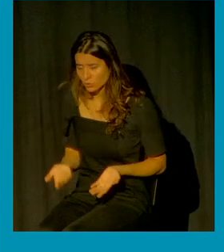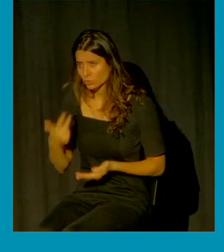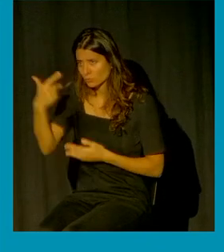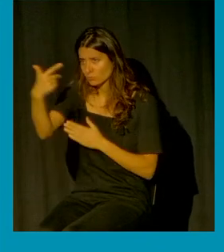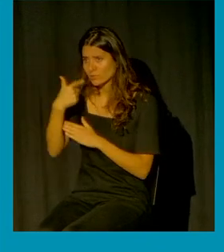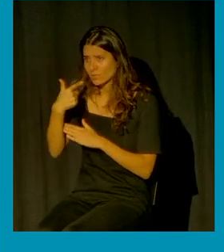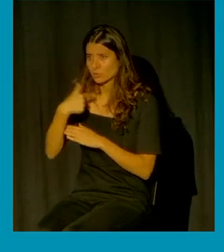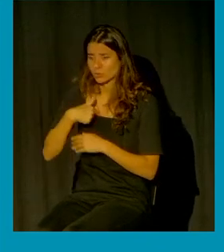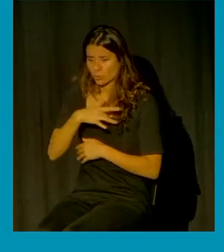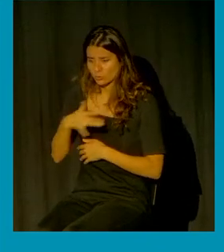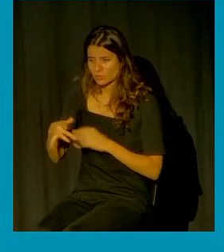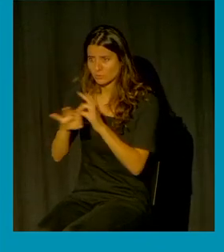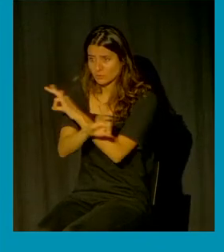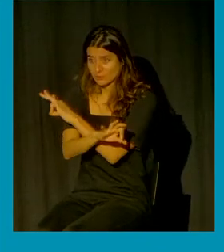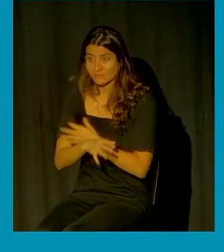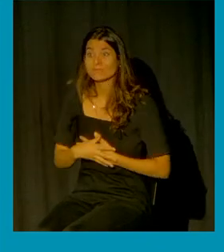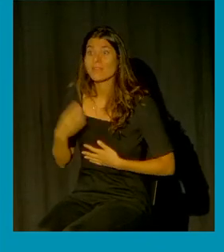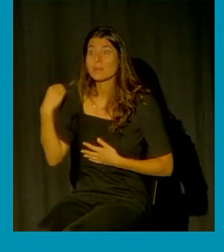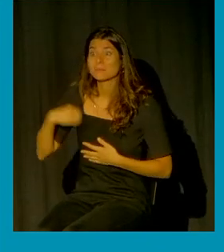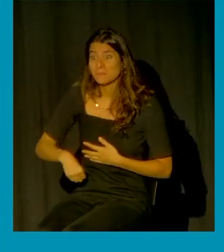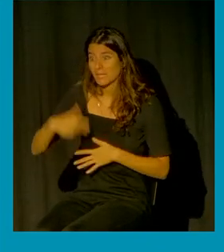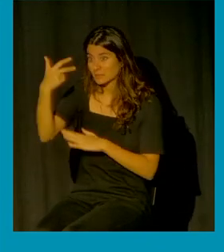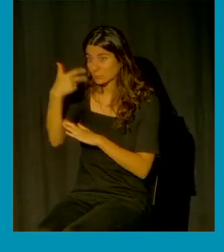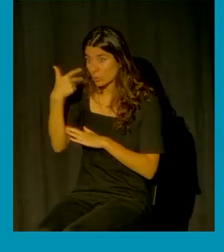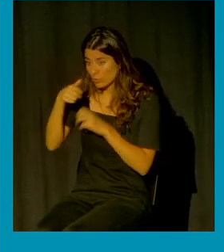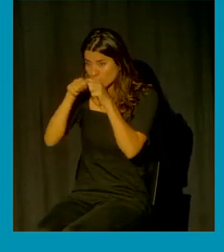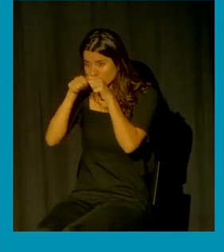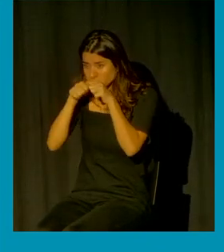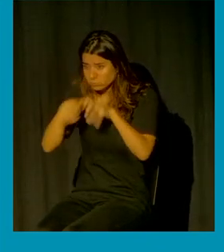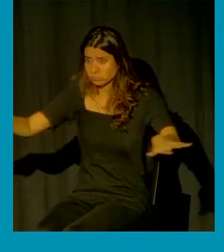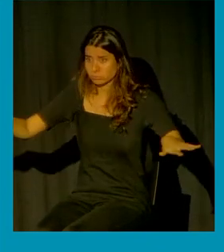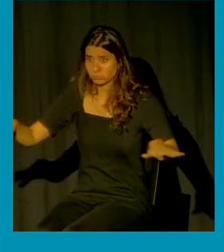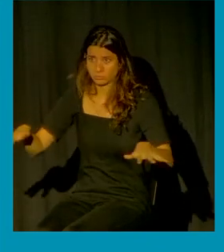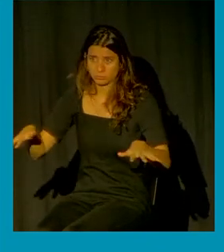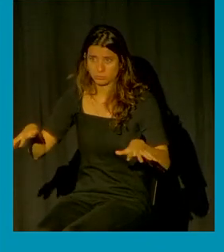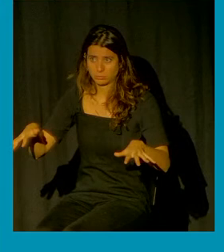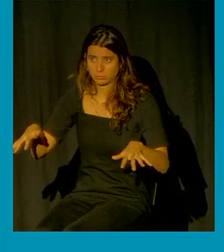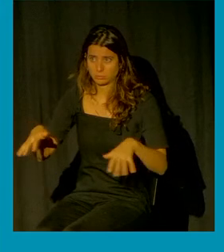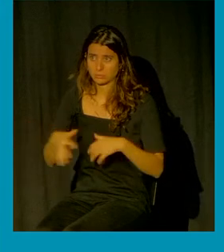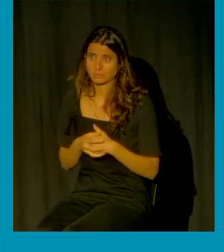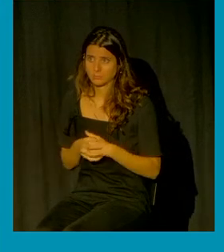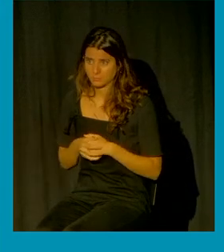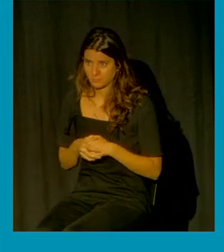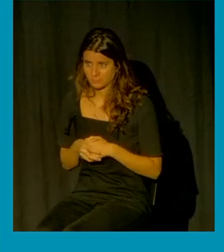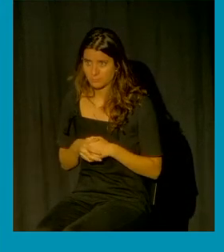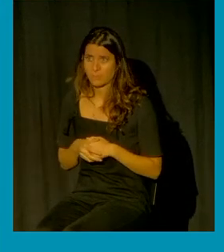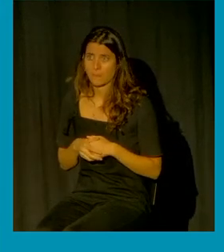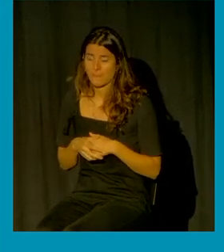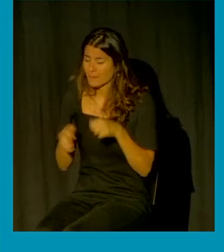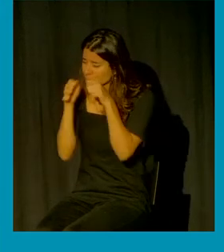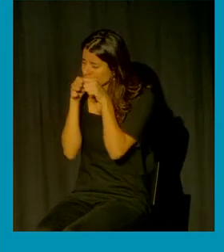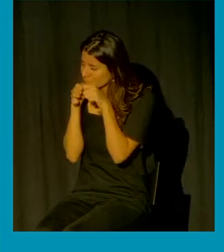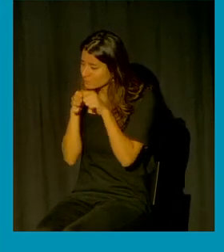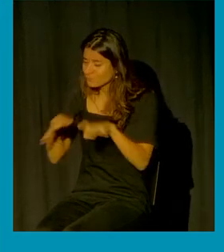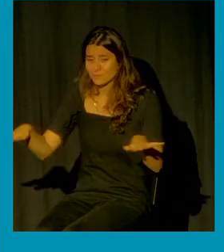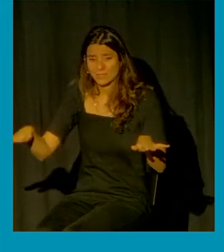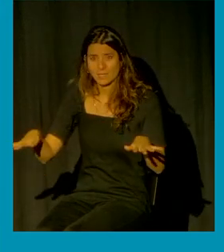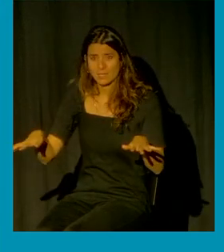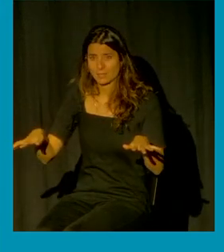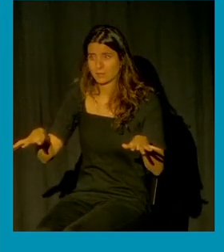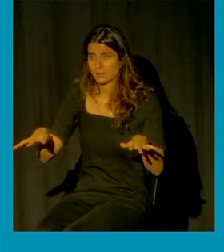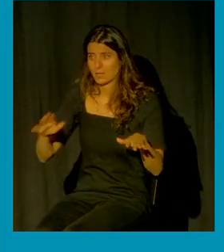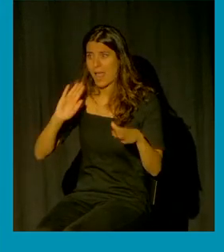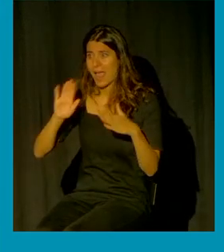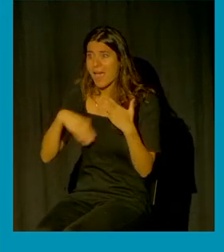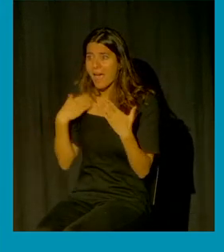consentiment aquest vídeo va esdevenir viral i va esdevenir viral fins a tal punt d